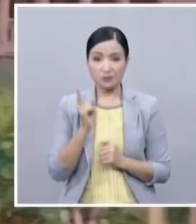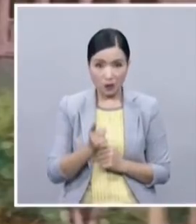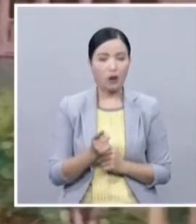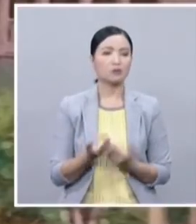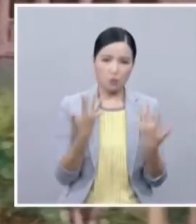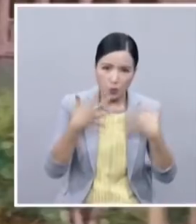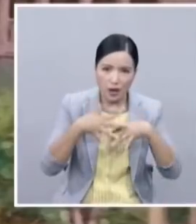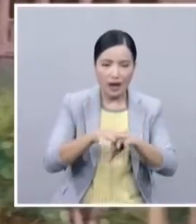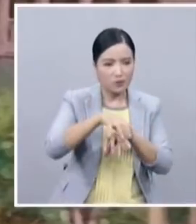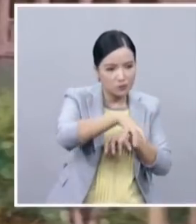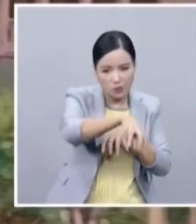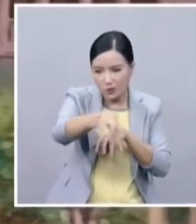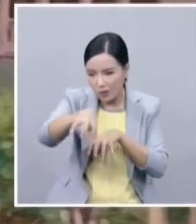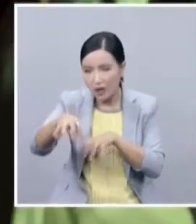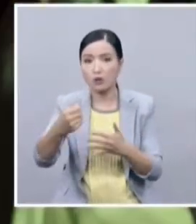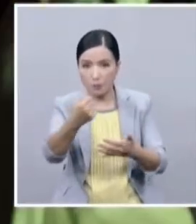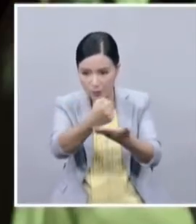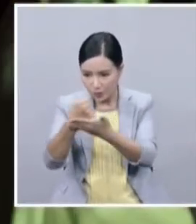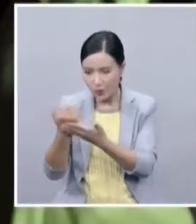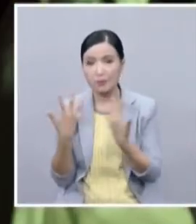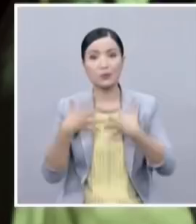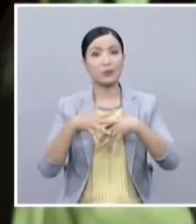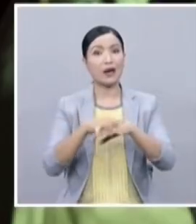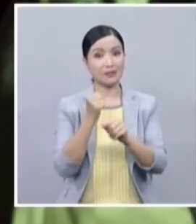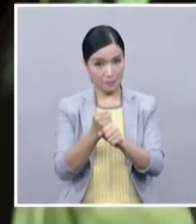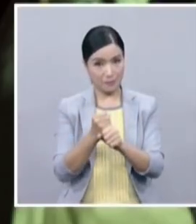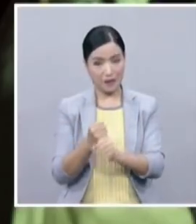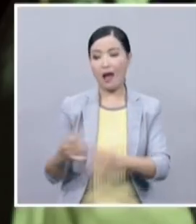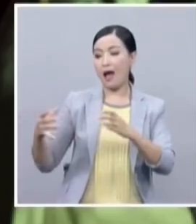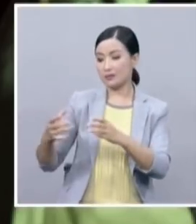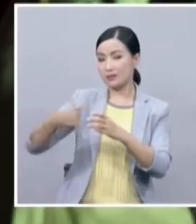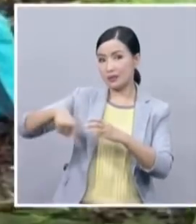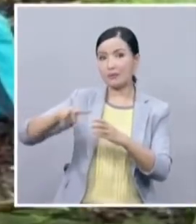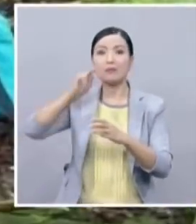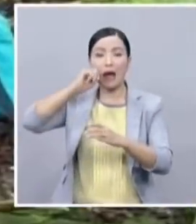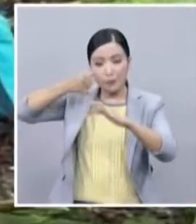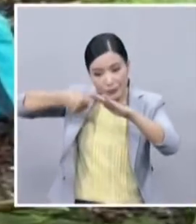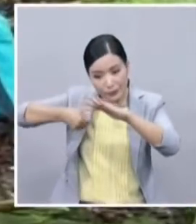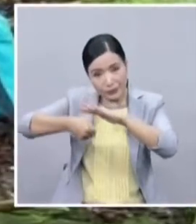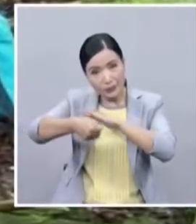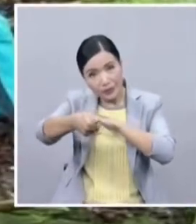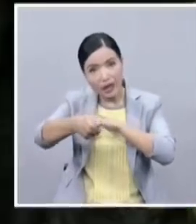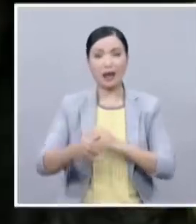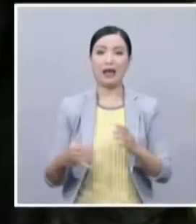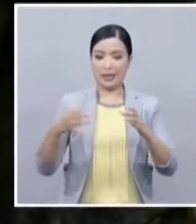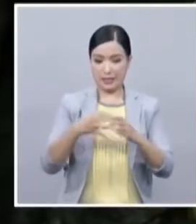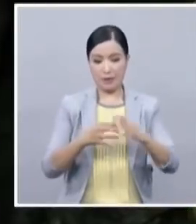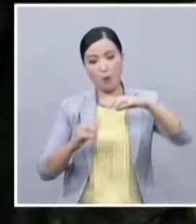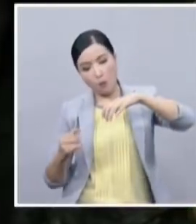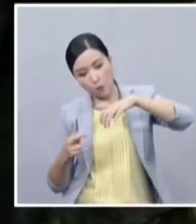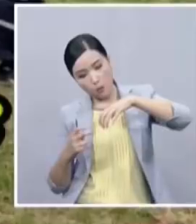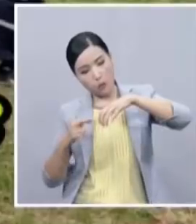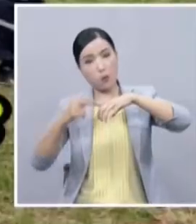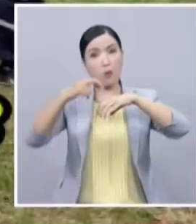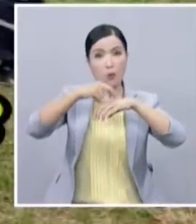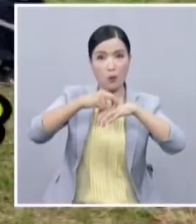การบูรการทุกหน่วยงานนะสำหรับทีมนักประดาน้ำจากหลายประเทศทีมปีนเขาสูงเก็บรังนกจากเกาะลิ